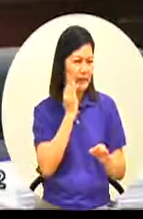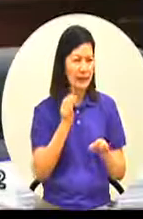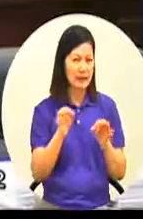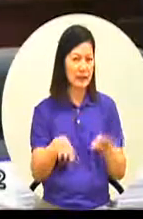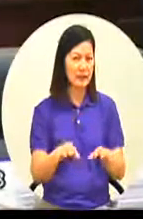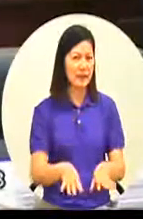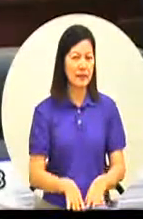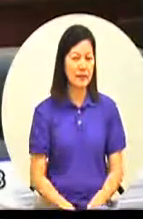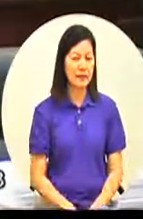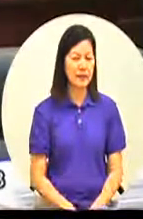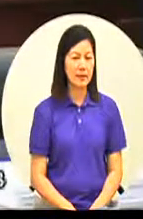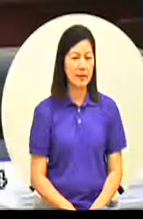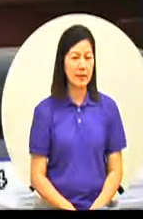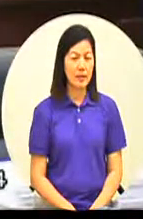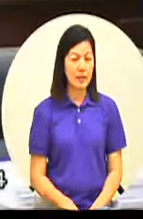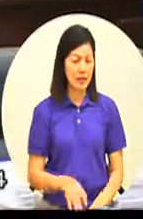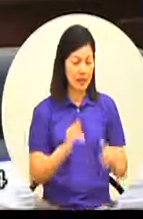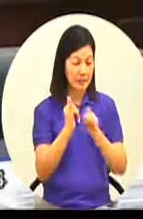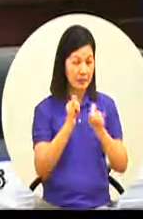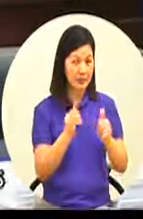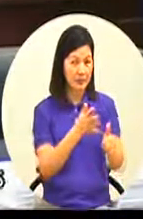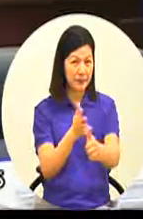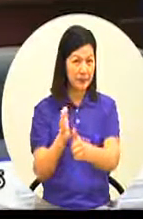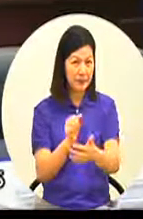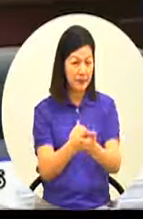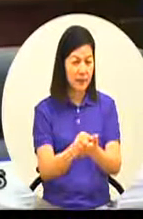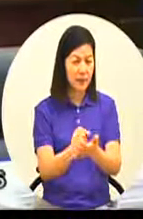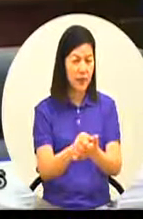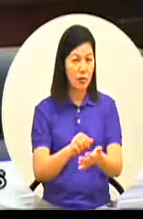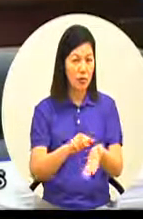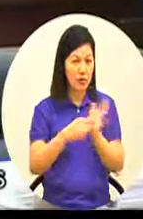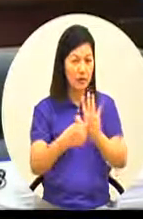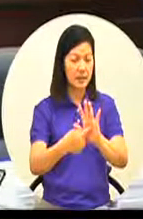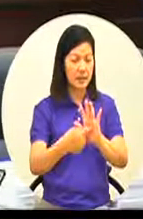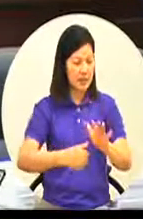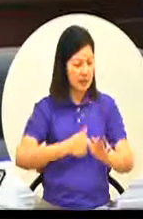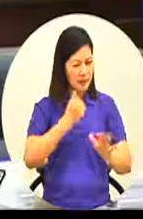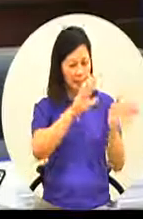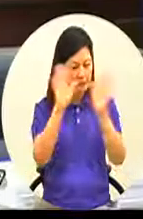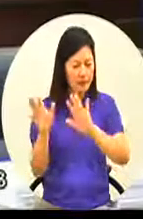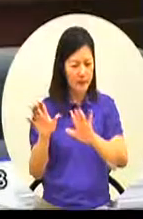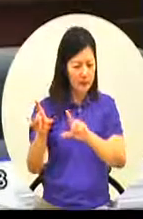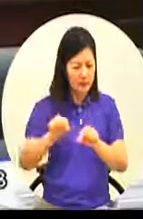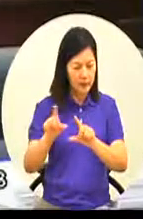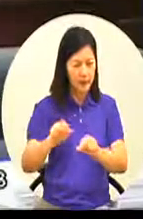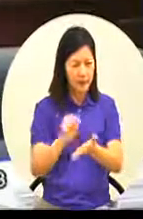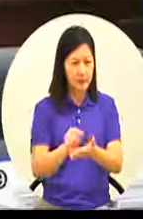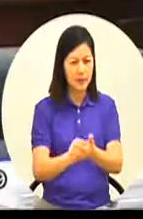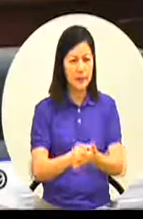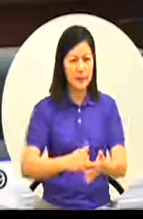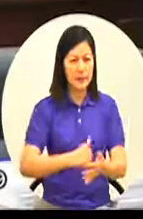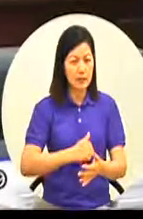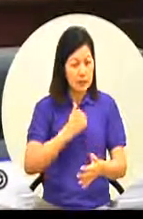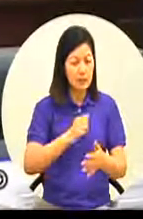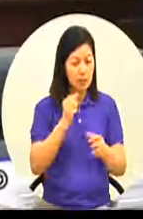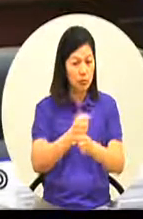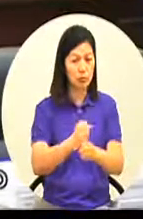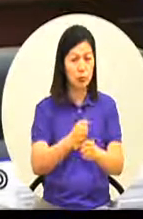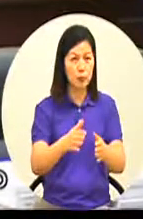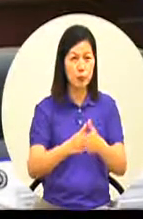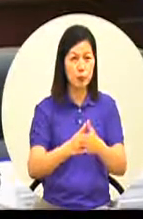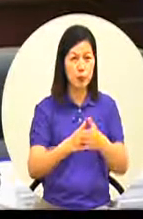啊。我觉得如果真的，因为民调里面呢，我们要去反映出一个很实际的问题。那如果真的要做，倒是可以，主委应